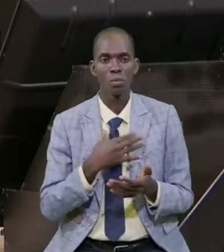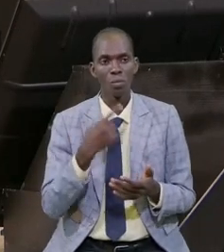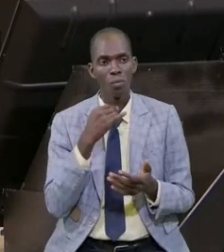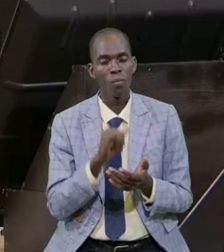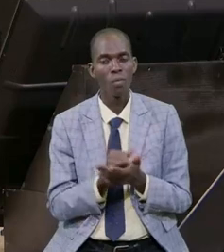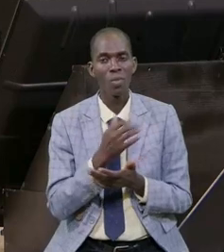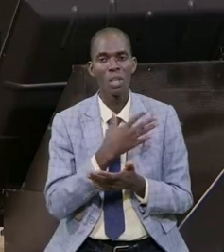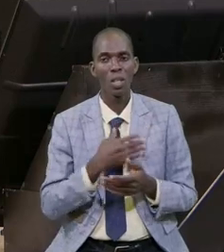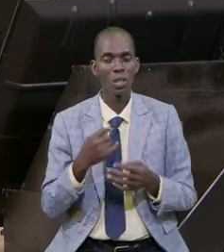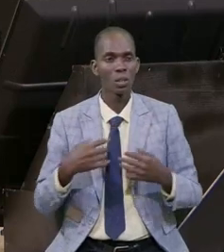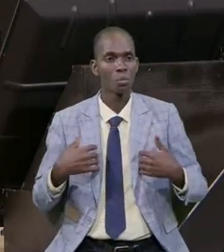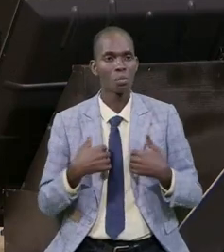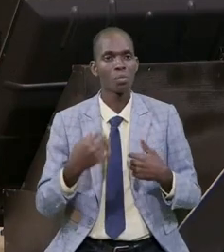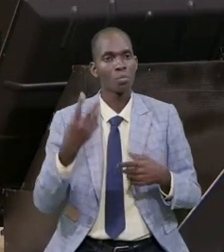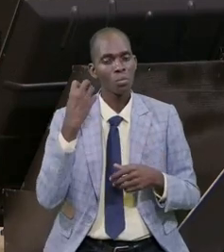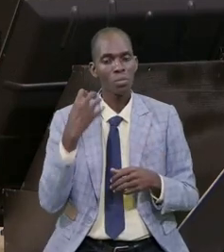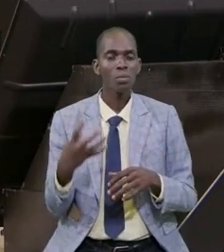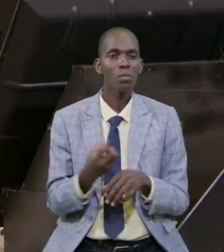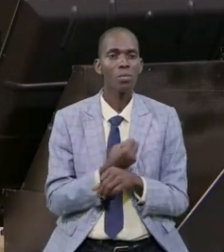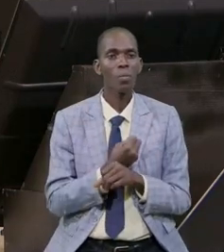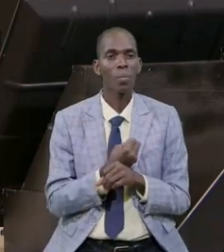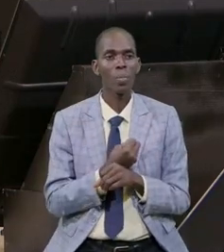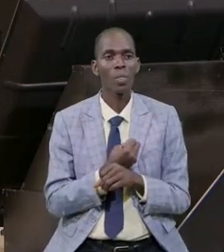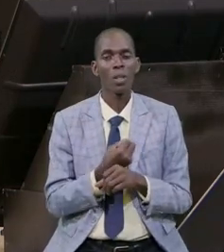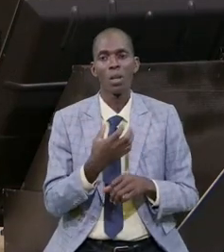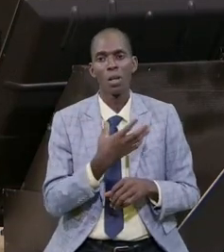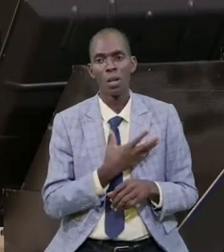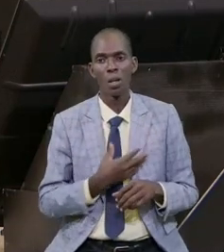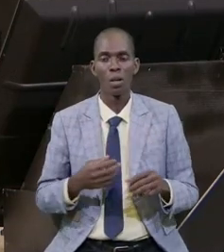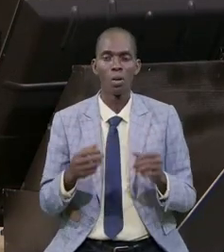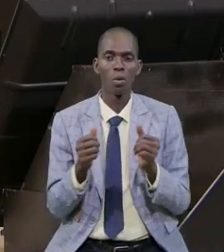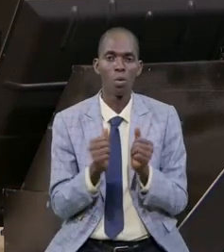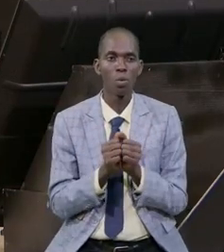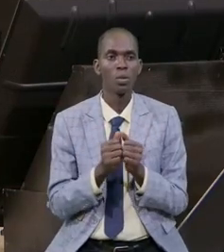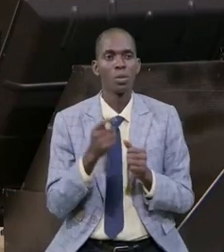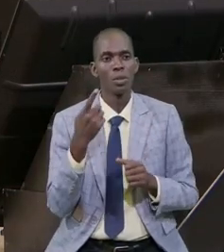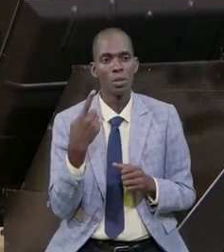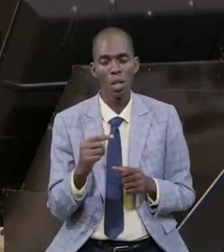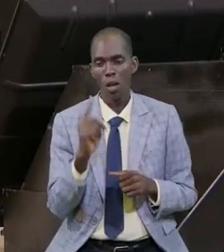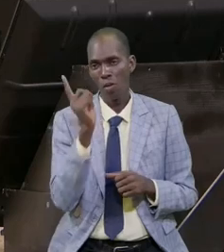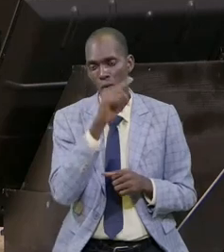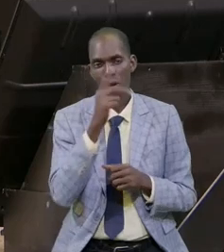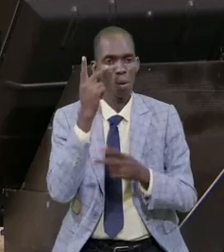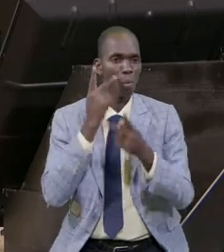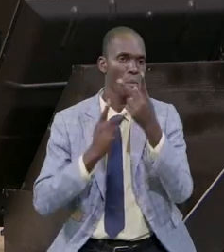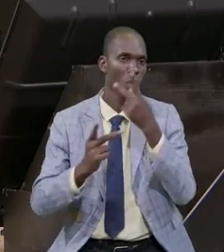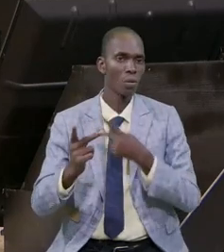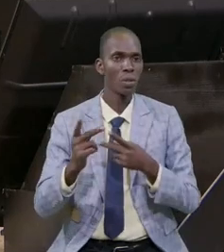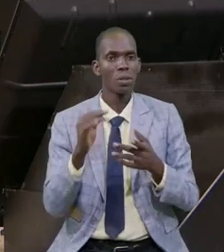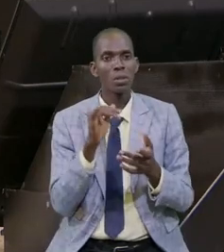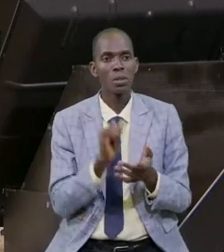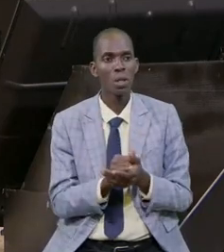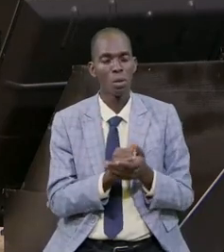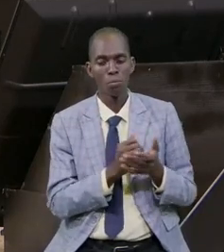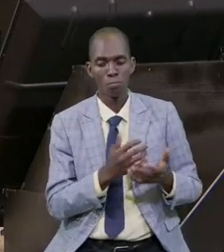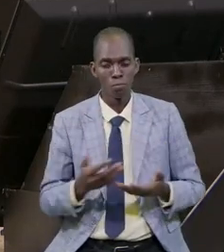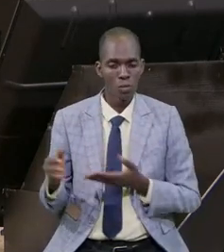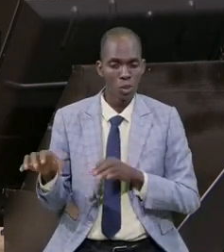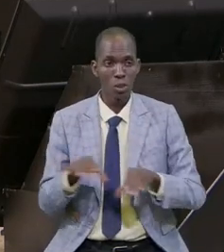20. Et la bête fut prise, et avec elle le faux prophète